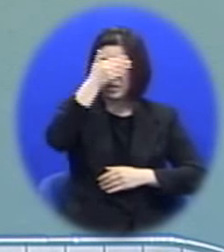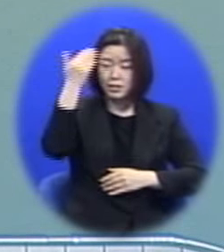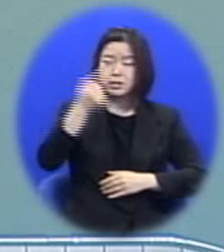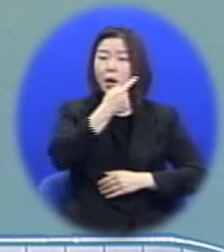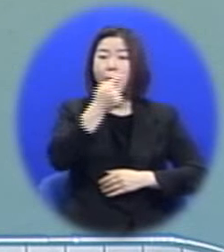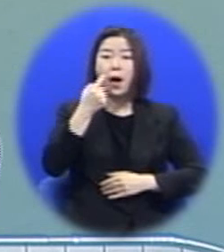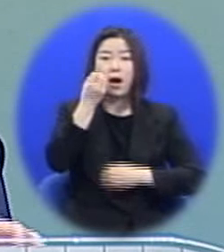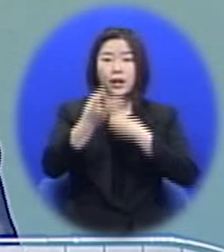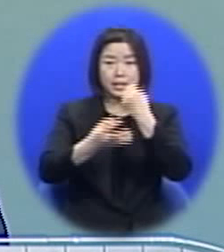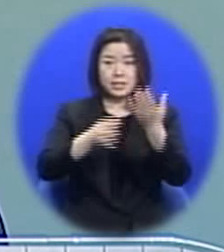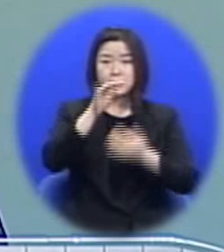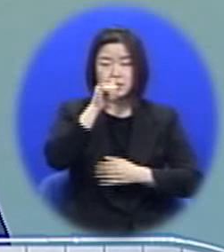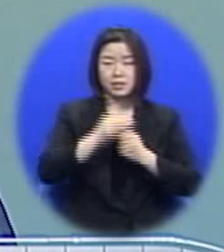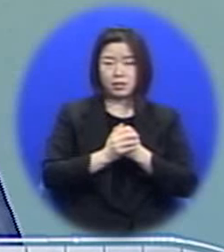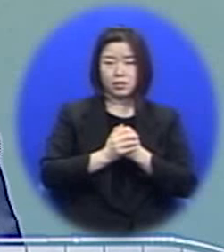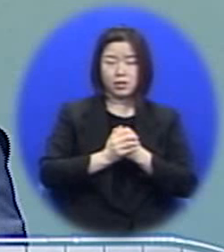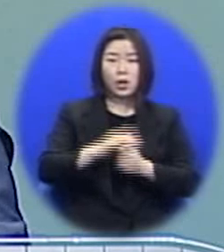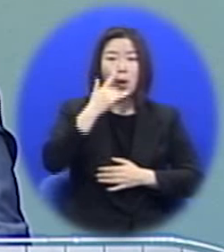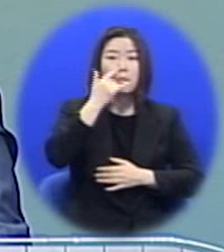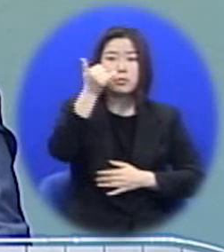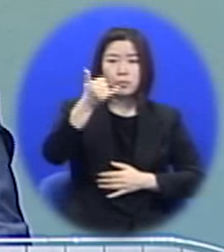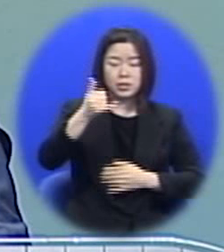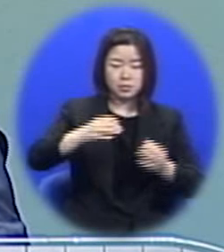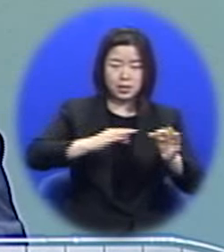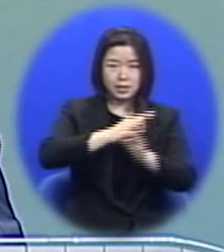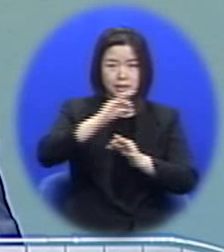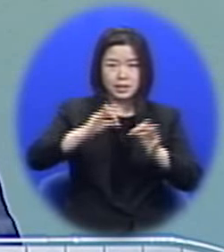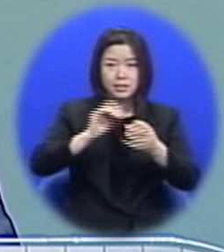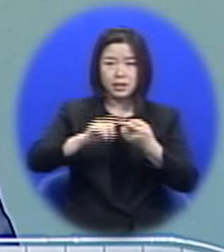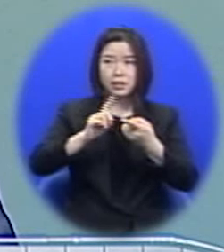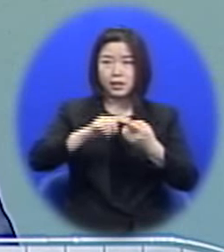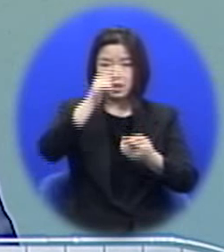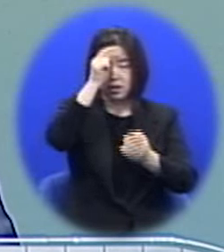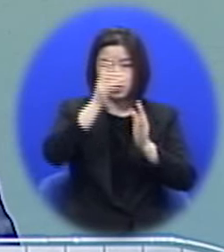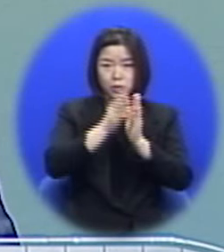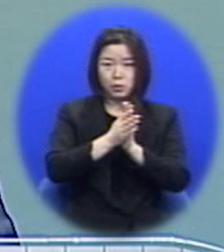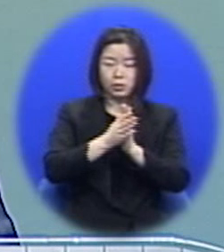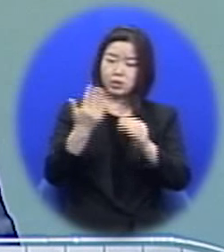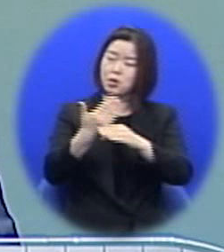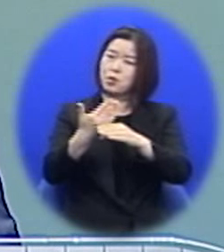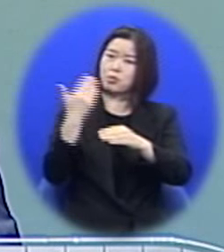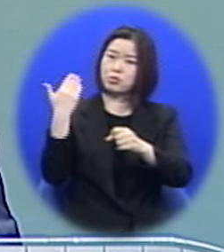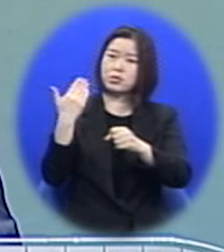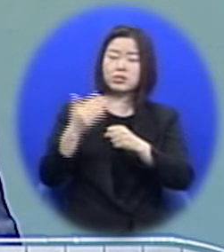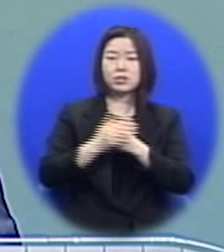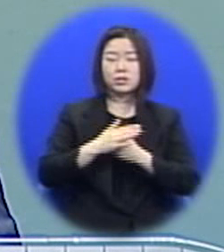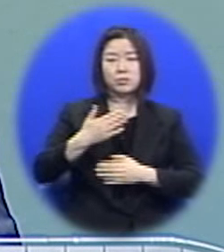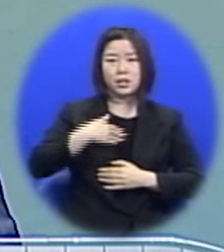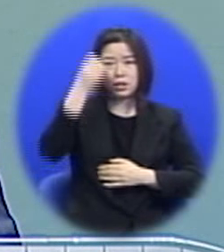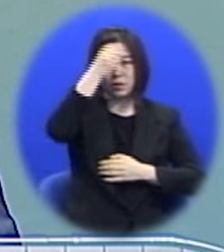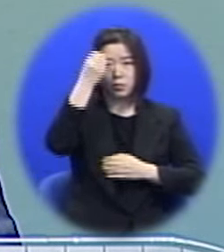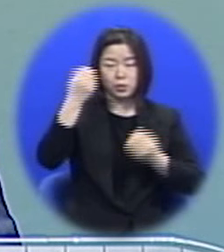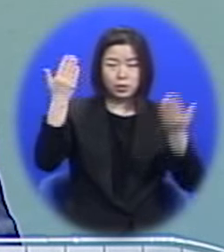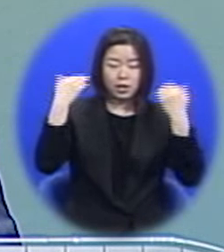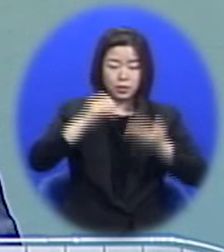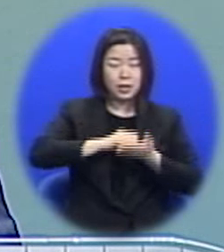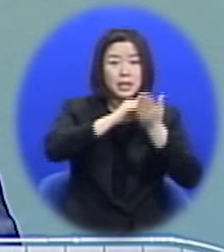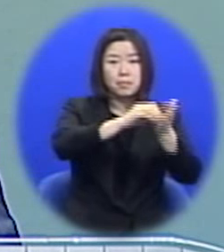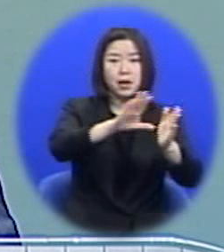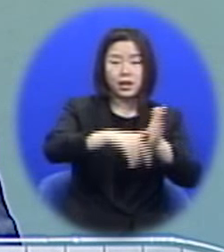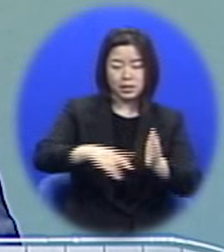했습니다. 부모님의 재정을 위한 기도는 9년 전쯤 제가 고등학교에 입학할 무렵